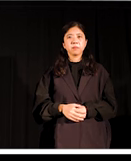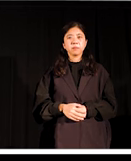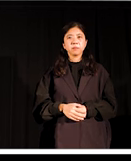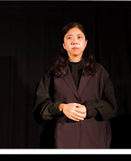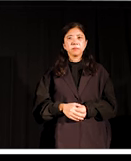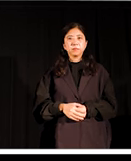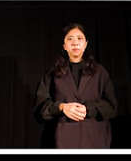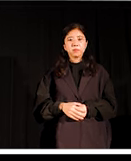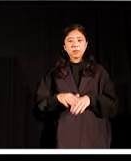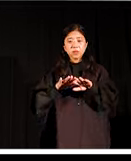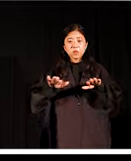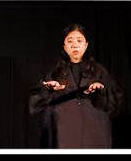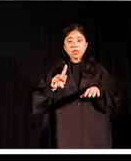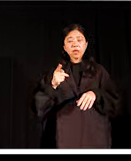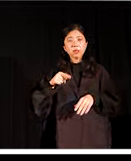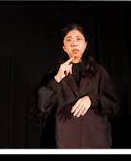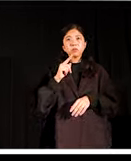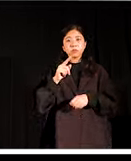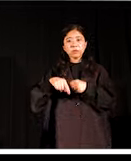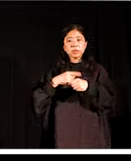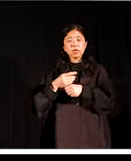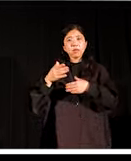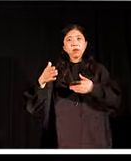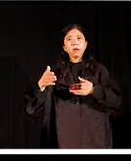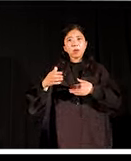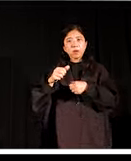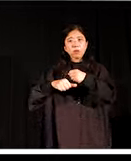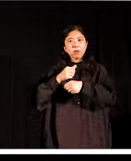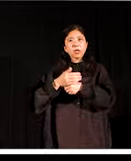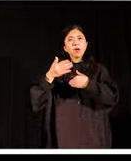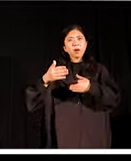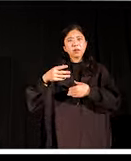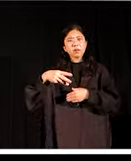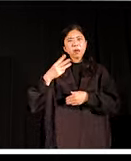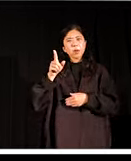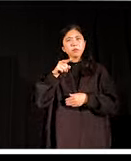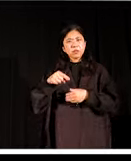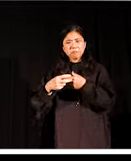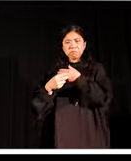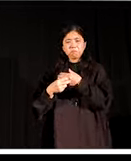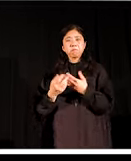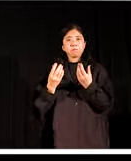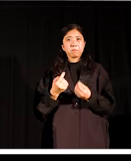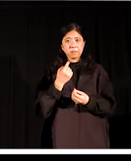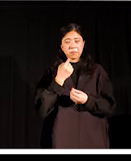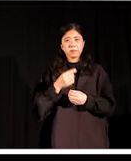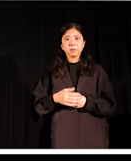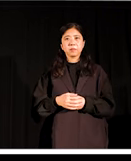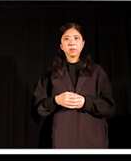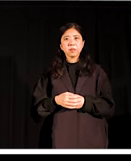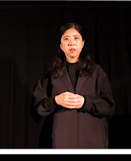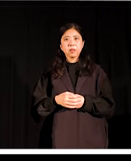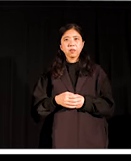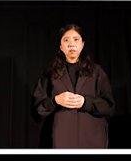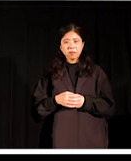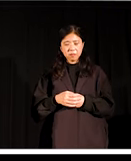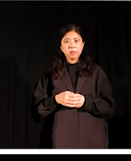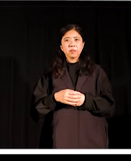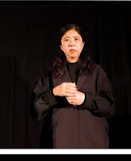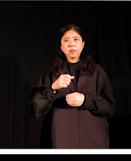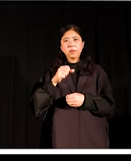ま小児癌だけで言うと本当に年間あの今までに5年間で300人以上見てきましたであの徐々に患者さん増えてきて